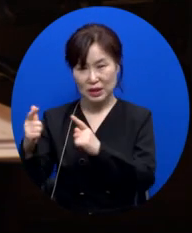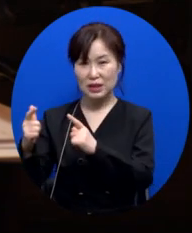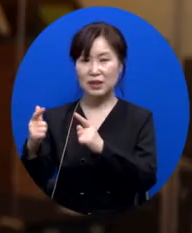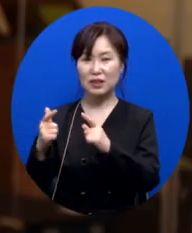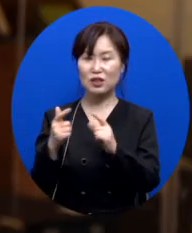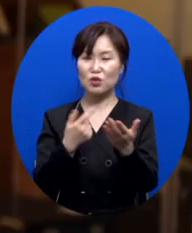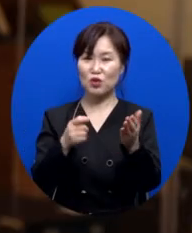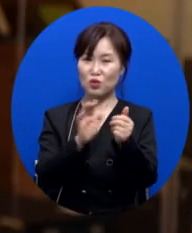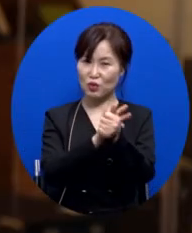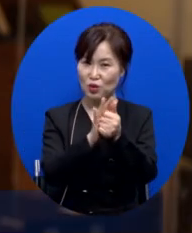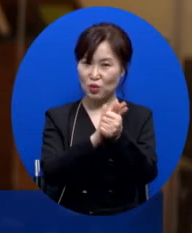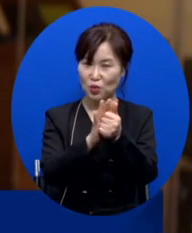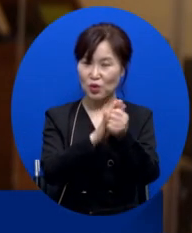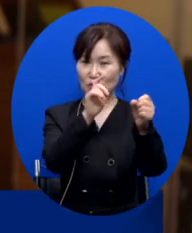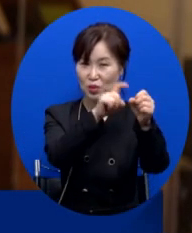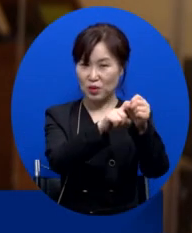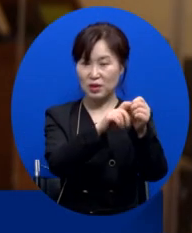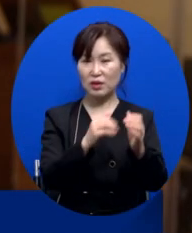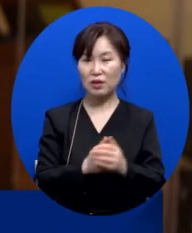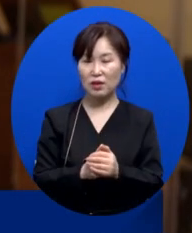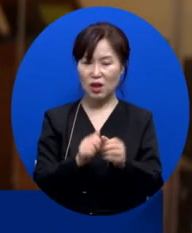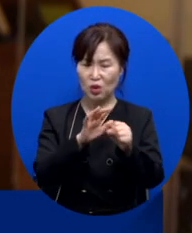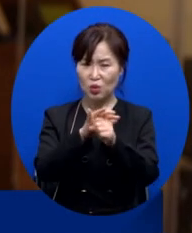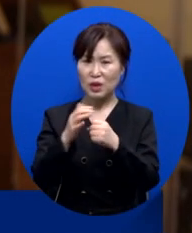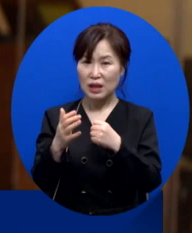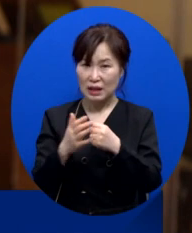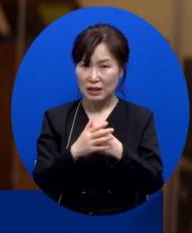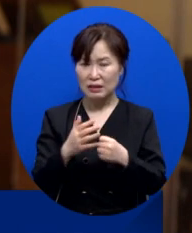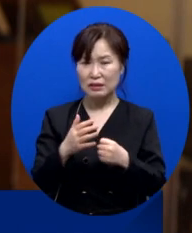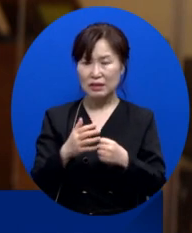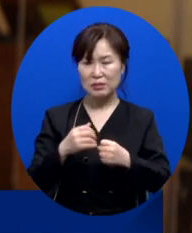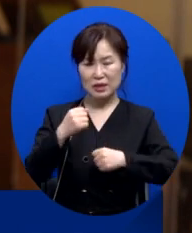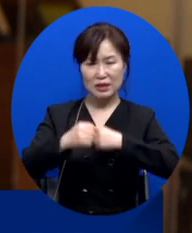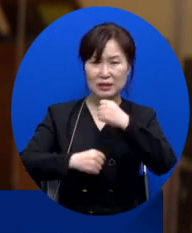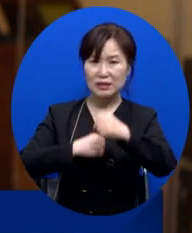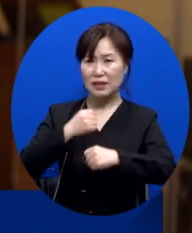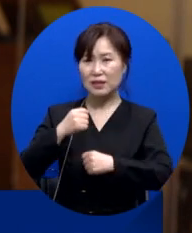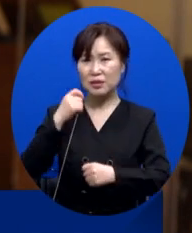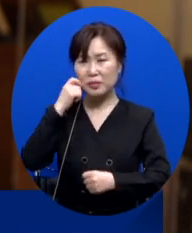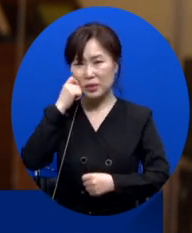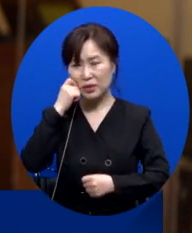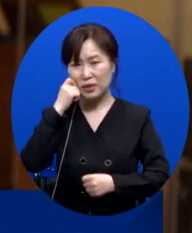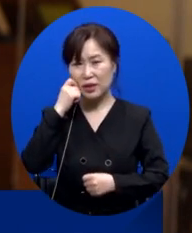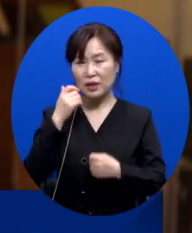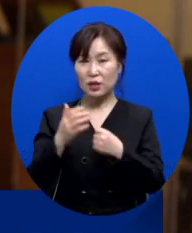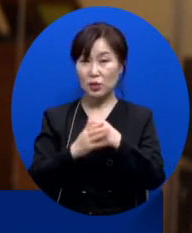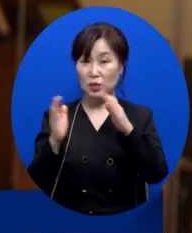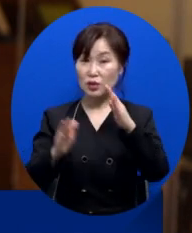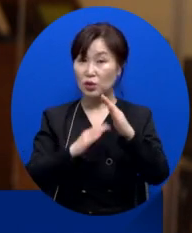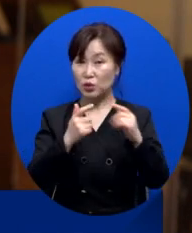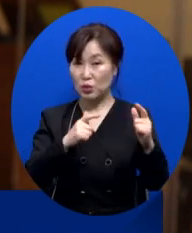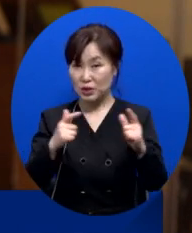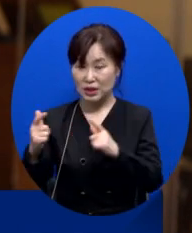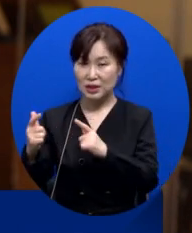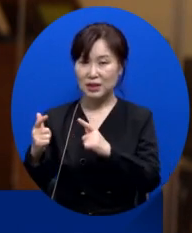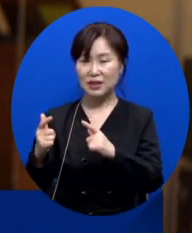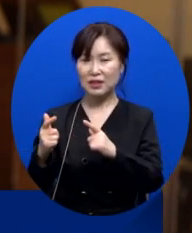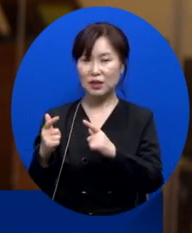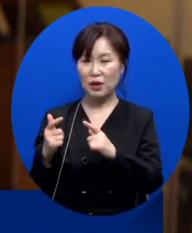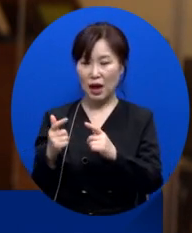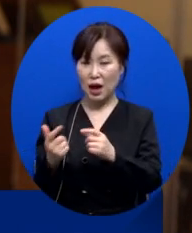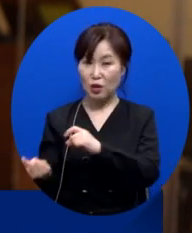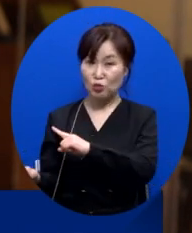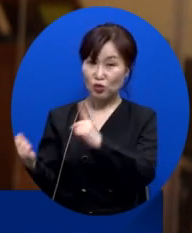입니다 어 여전히 코로나 로 인해 자유롭지 못한 상황에서 성도님들과 의 부활의 기쁨을 어떻게